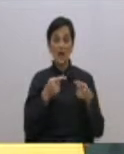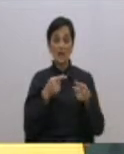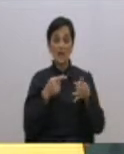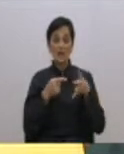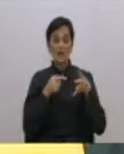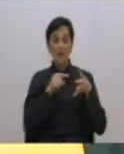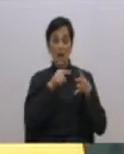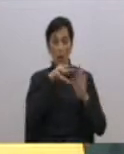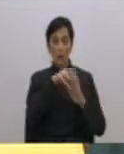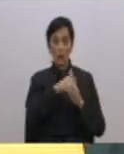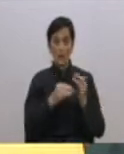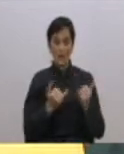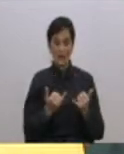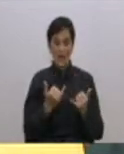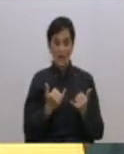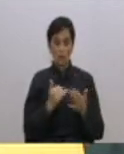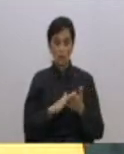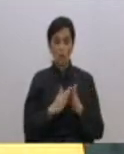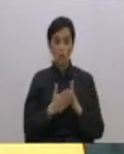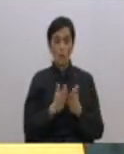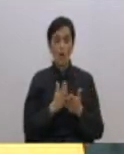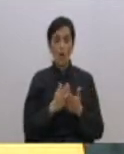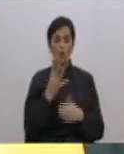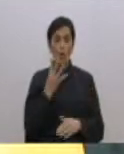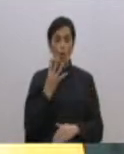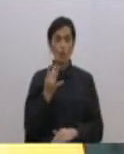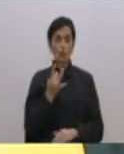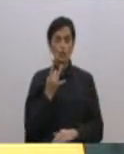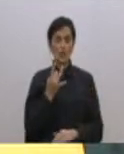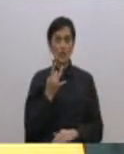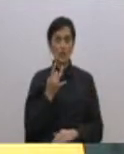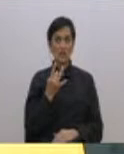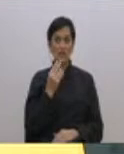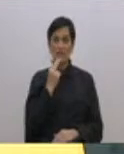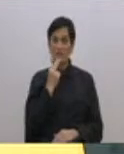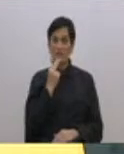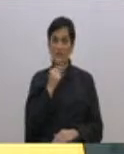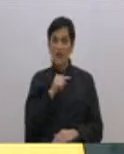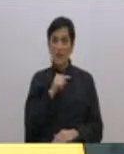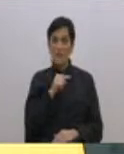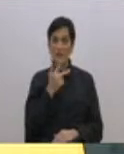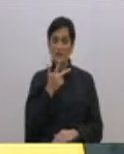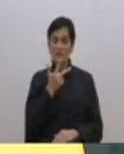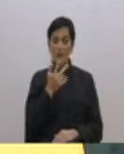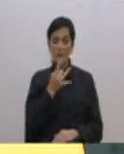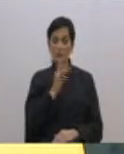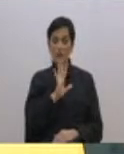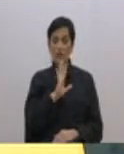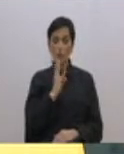ისედაც დღის მდგომარეობით უკვე არის 4-ჯერადი კვება ნაცვლად 3-ჯერადისა.